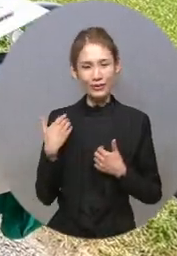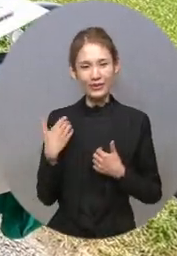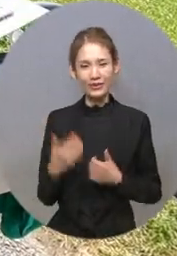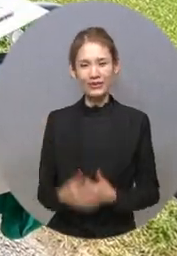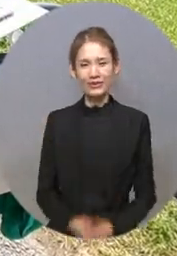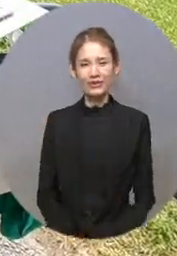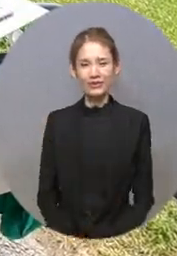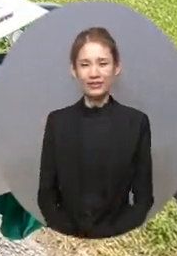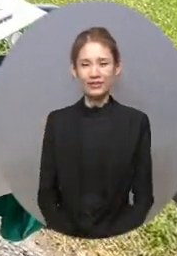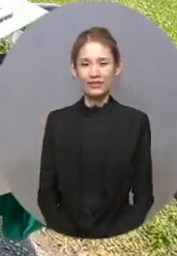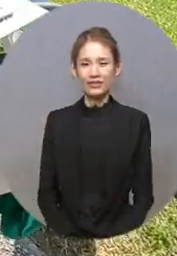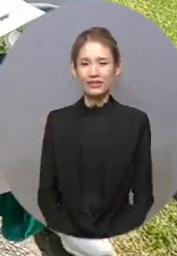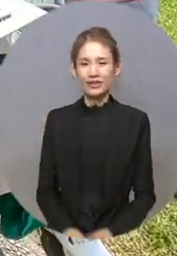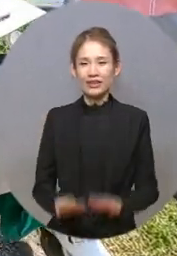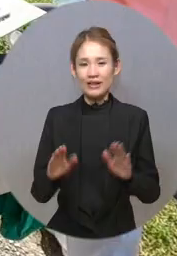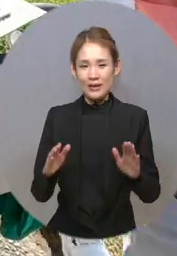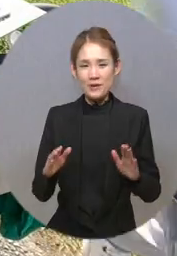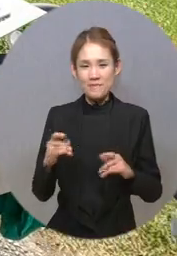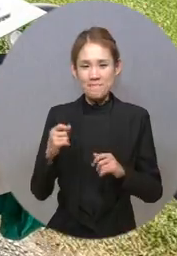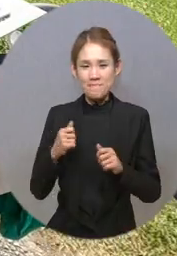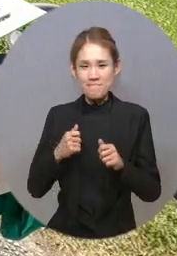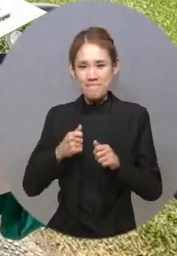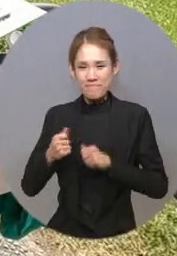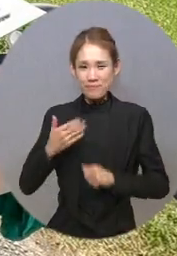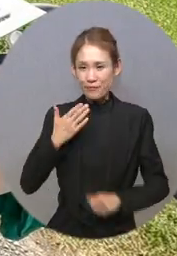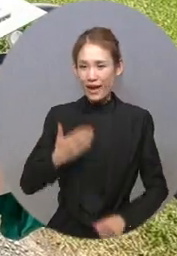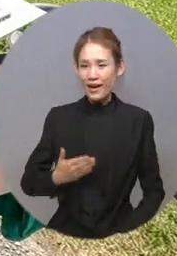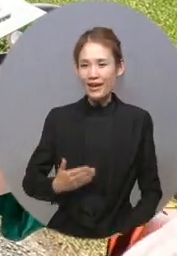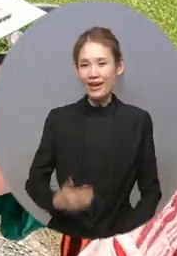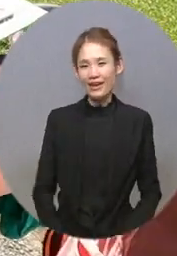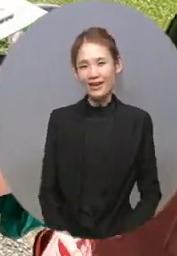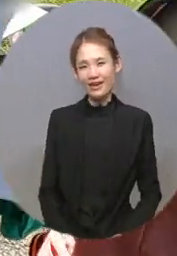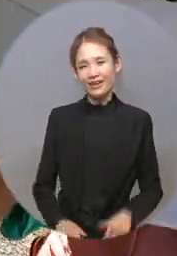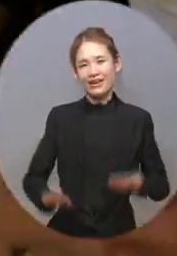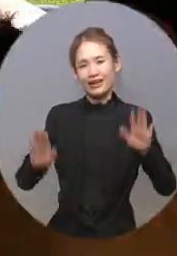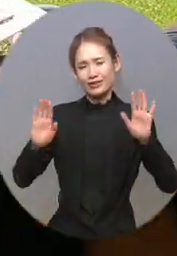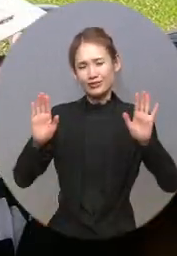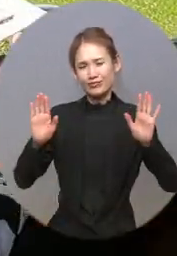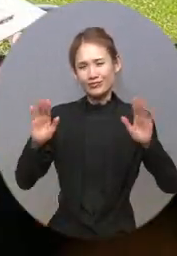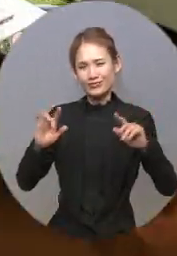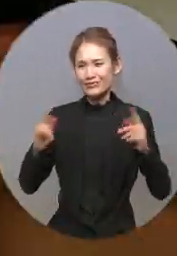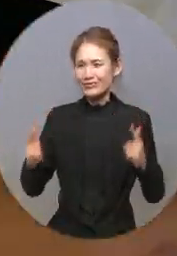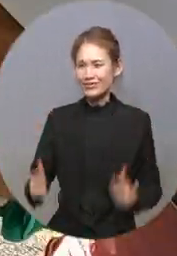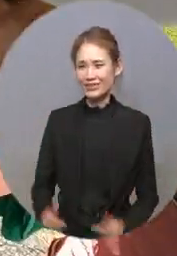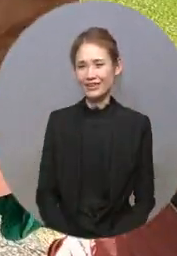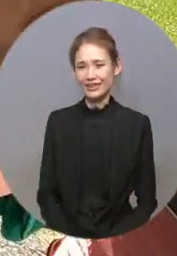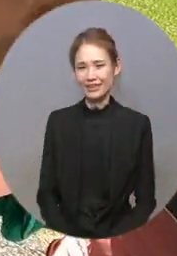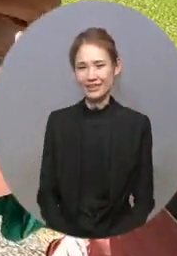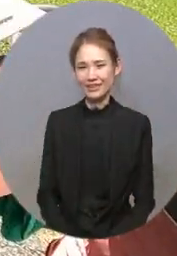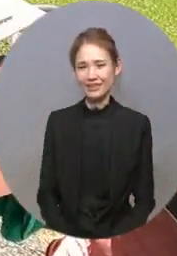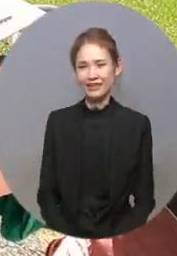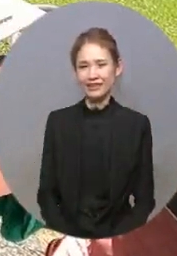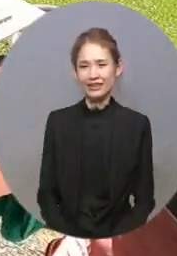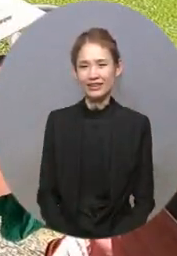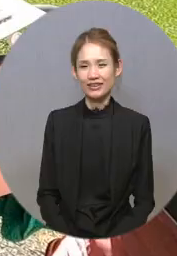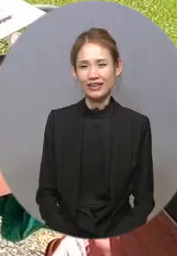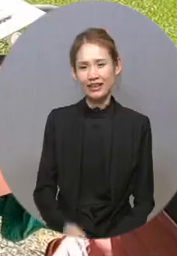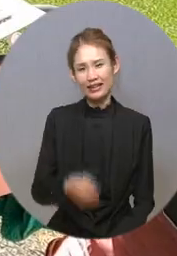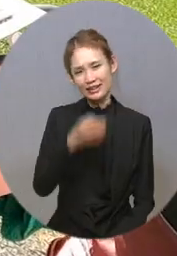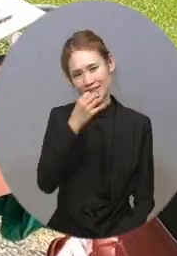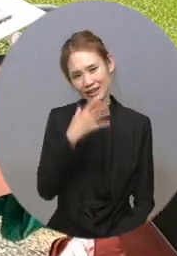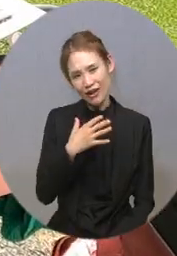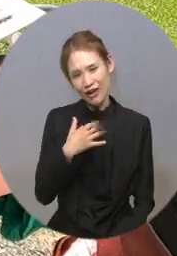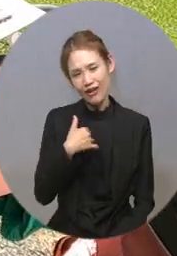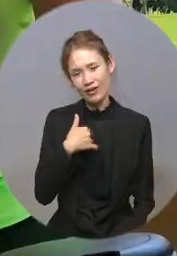아, 이거는 연하리 이길 수 있겠구나. 지금 나를 이기겠다는 거 아니야. 아니야. 진짜 아니야. 아, 완전. 아니야. 지금